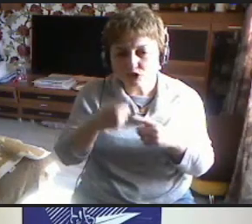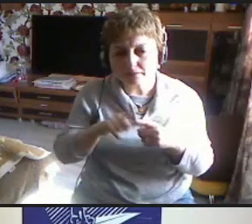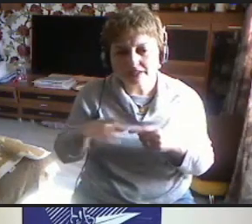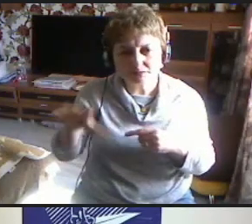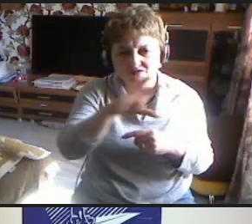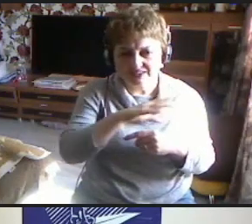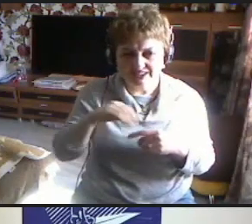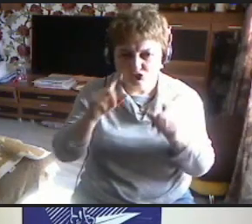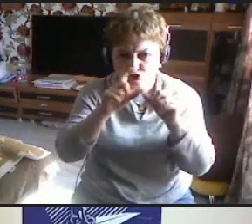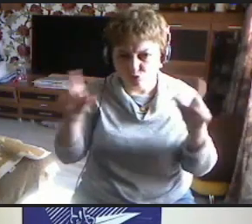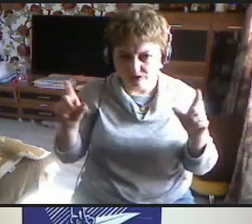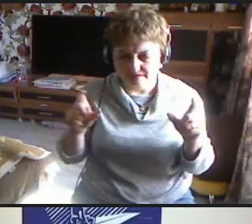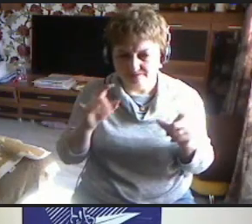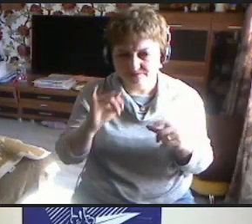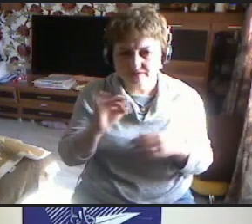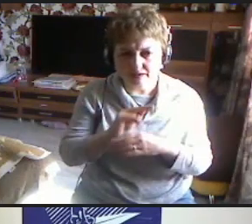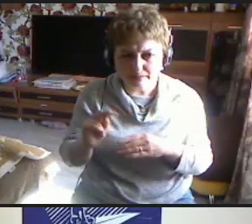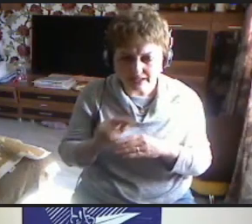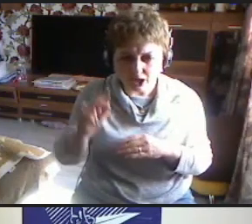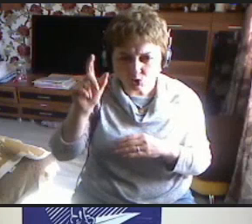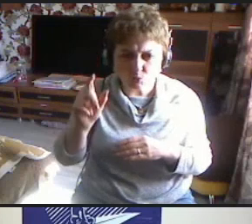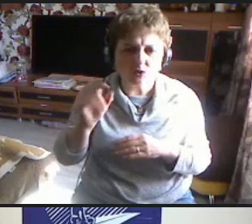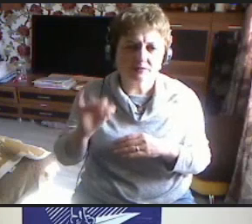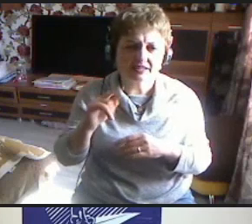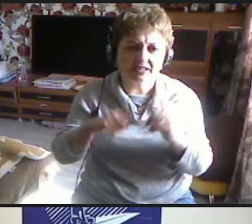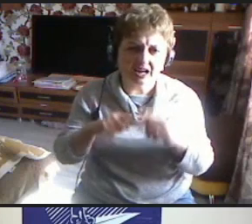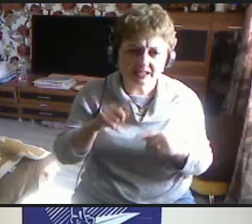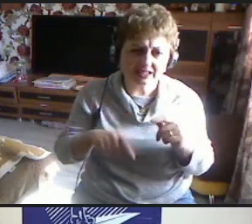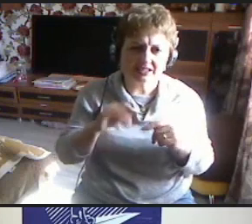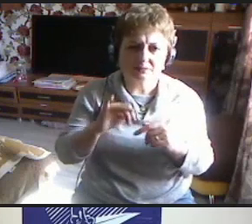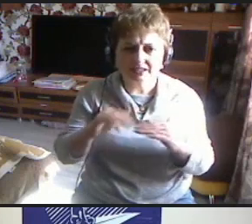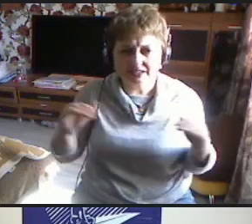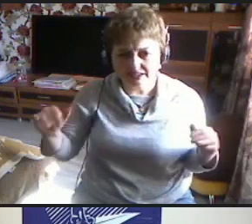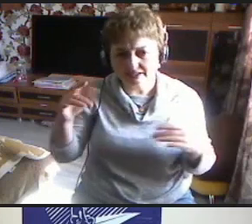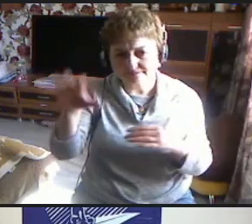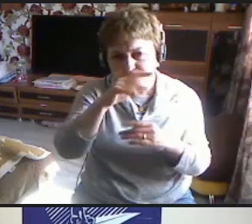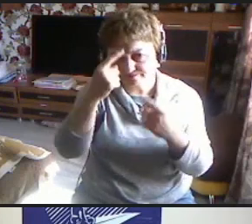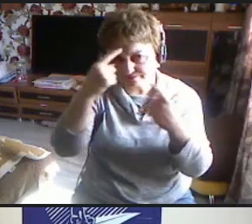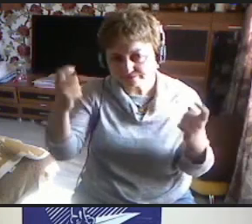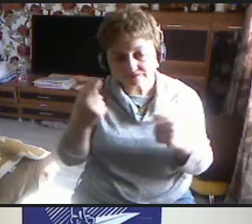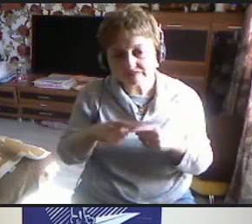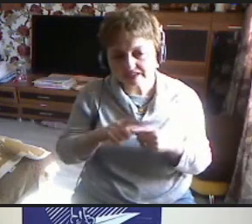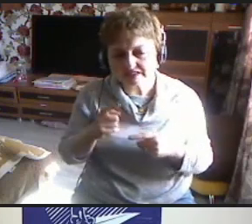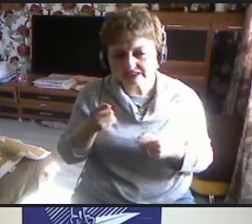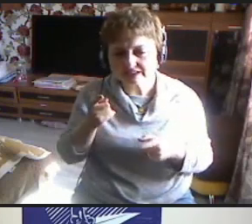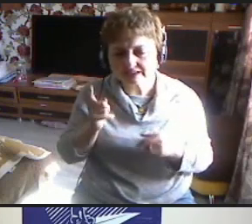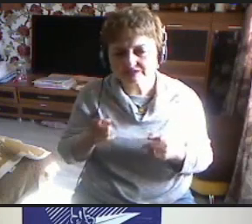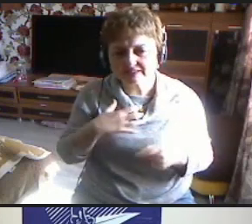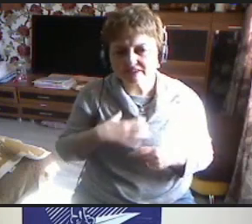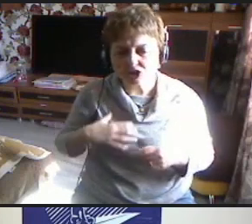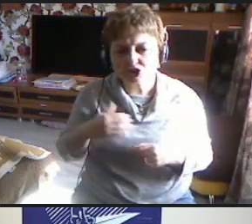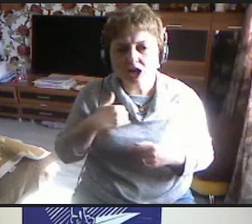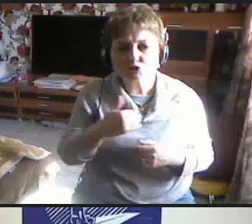и педагогам, и родителям, и детям. Это действительно важно, но так и хочу отметить такой